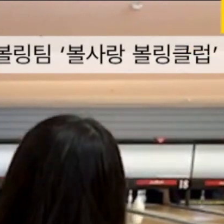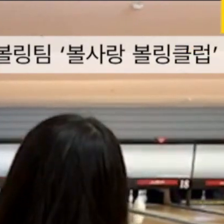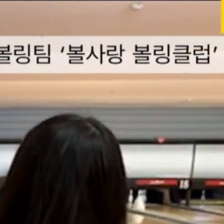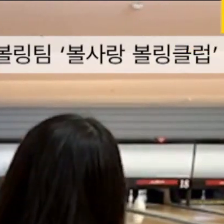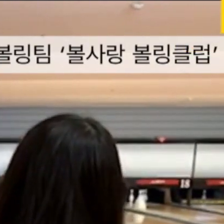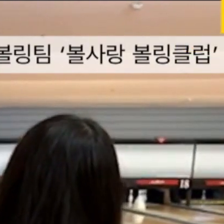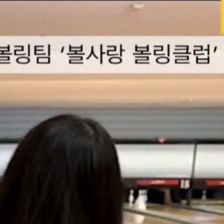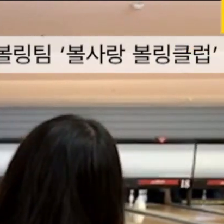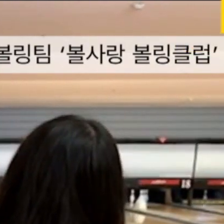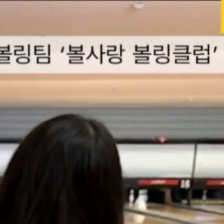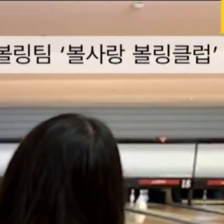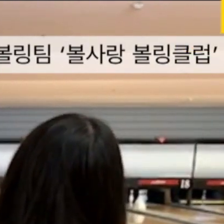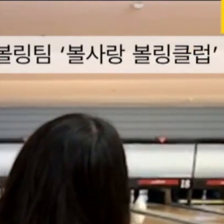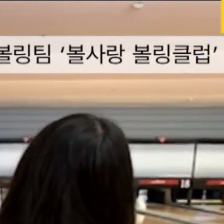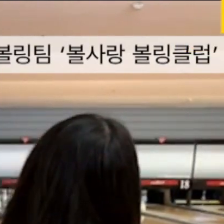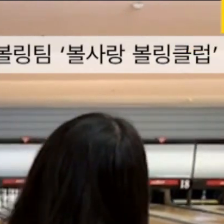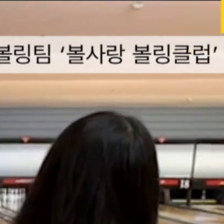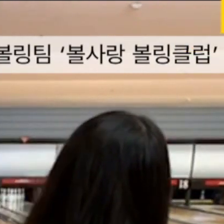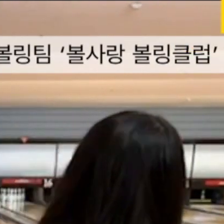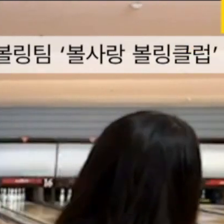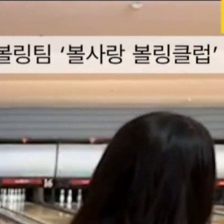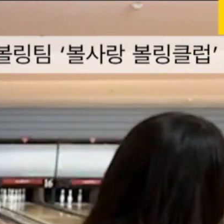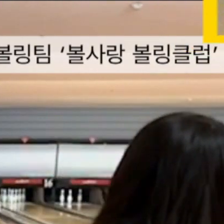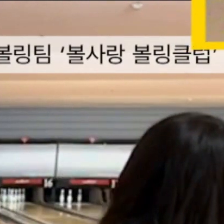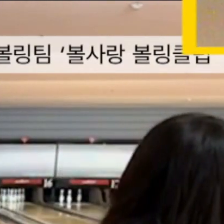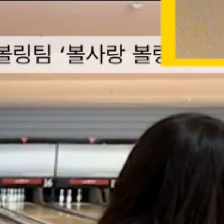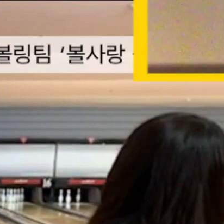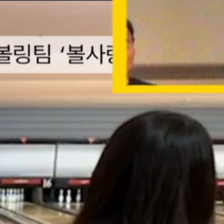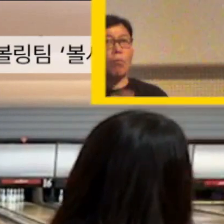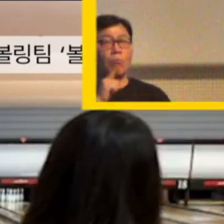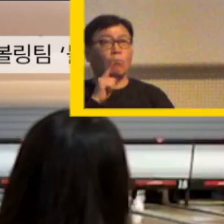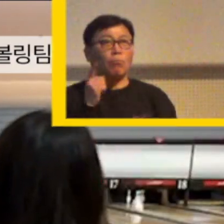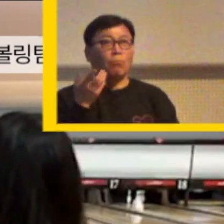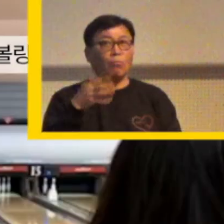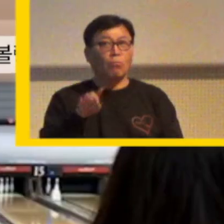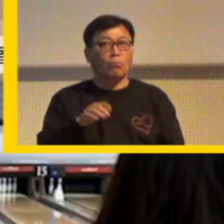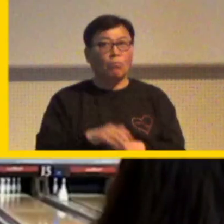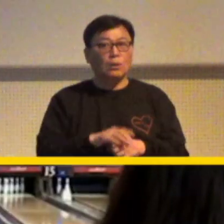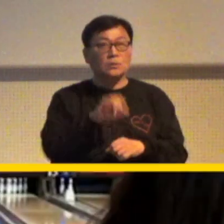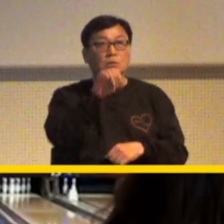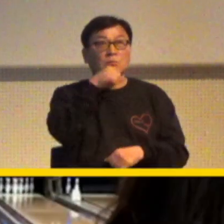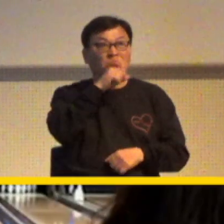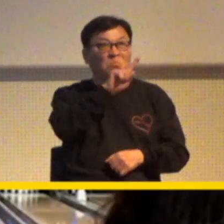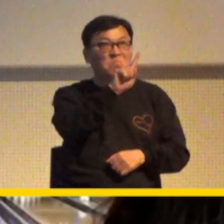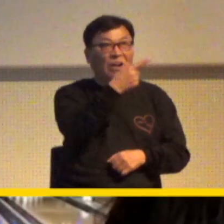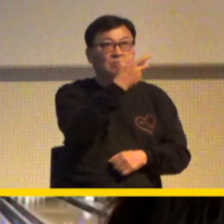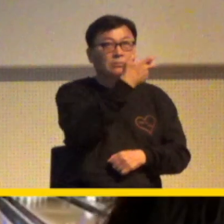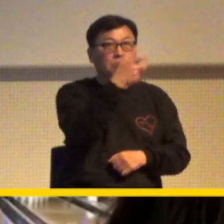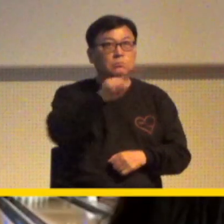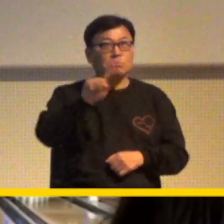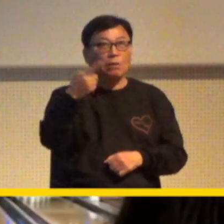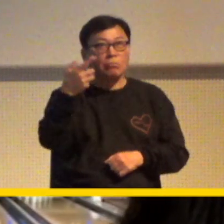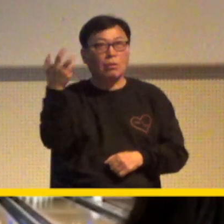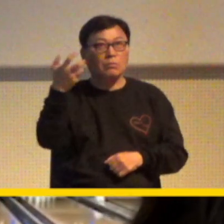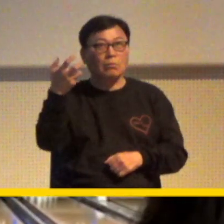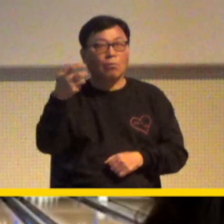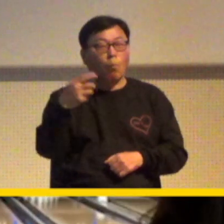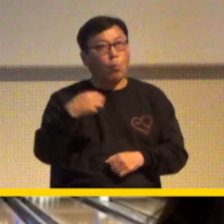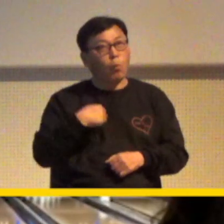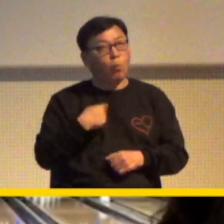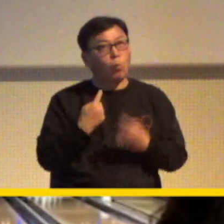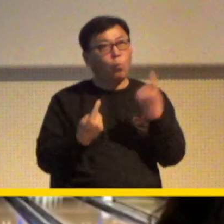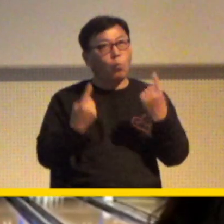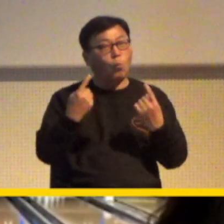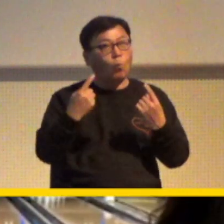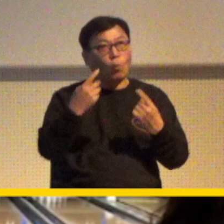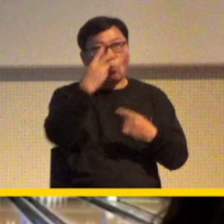볼링장에서 시각장애인분들이 볼링을 잘 치신다는 아~ 에버리지 170, 180 야~ 저보다 훨씬 잘 치신다는 거죠?